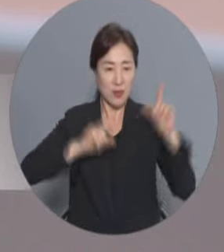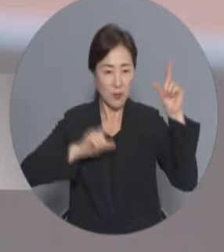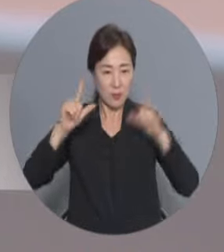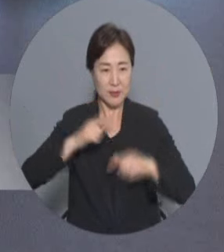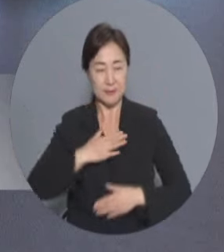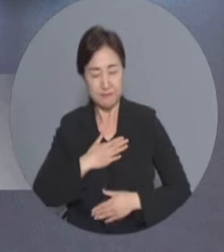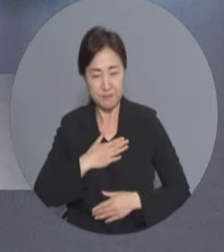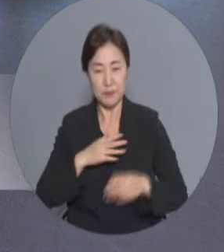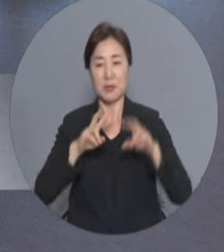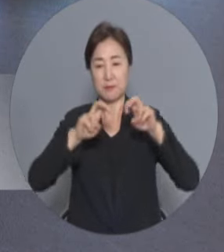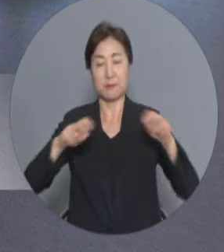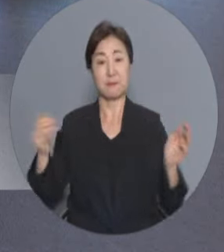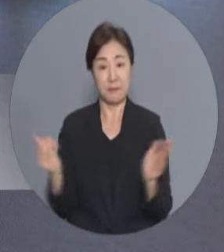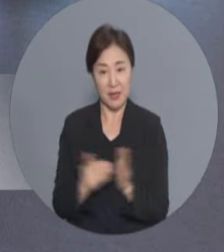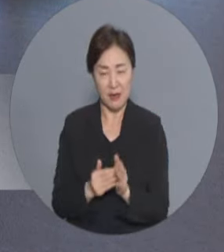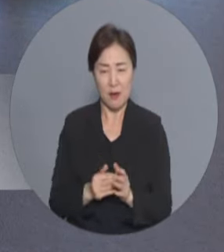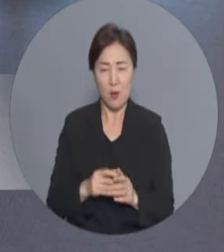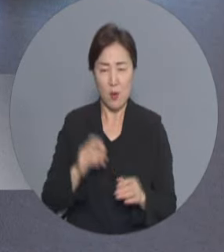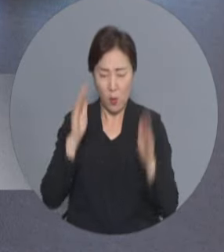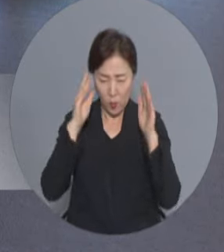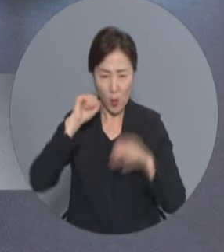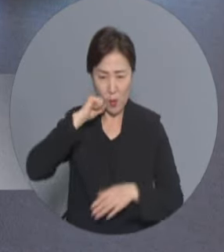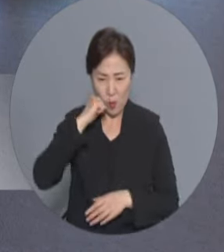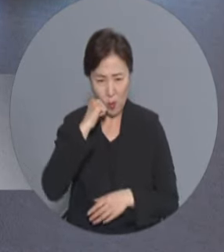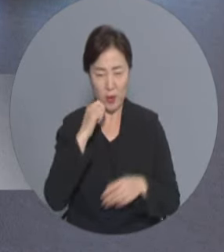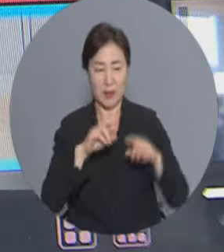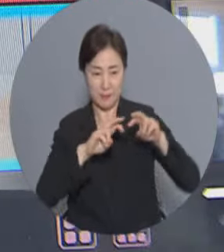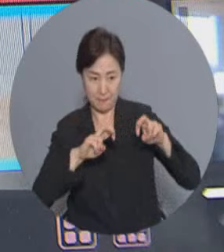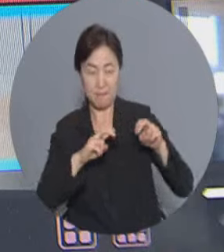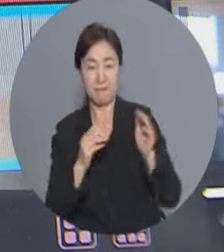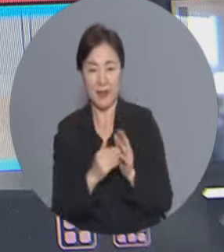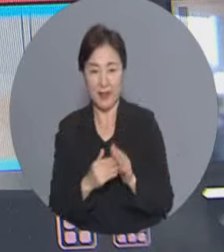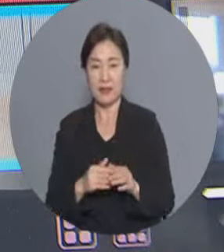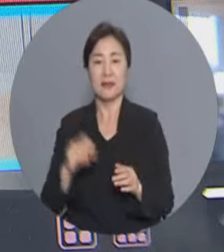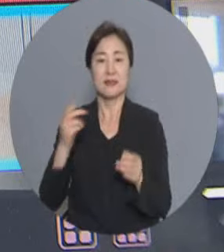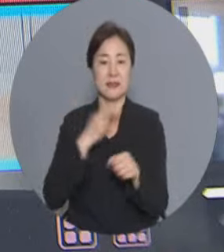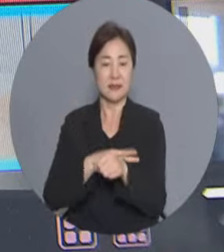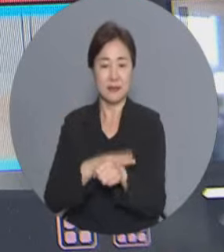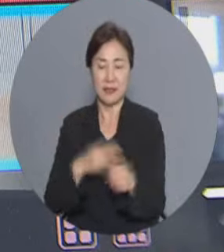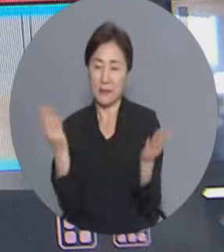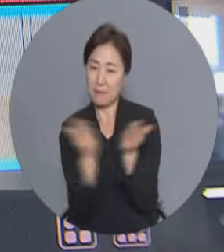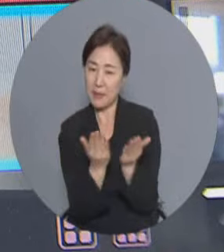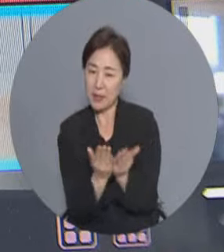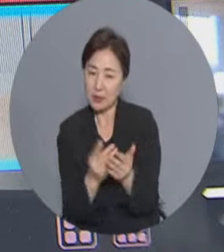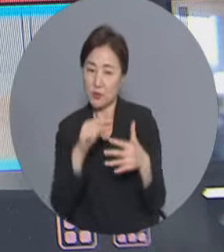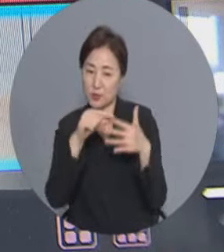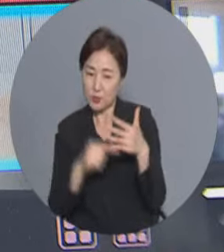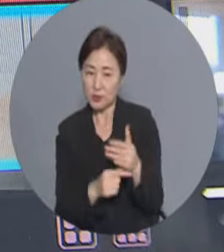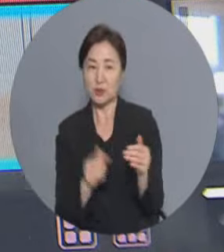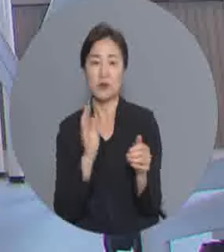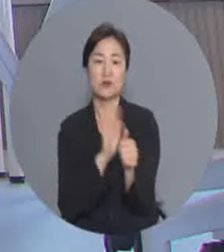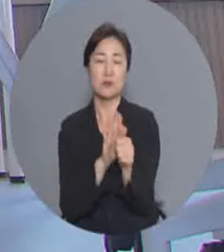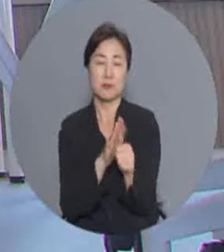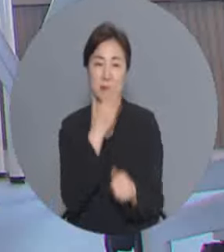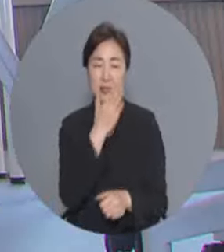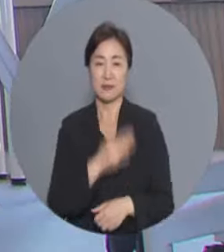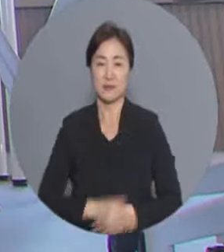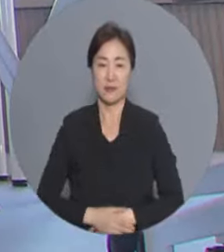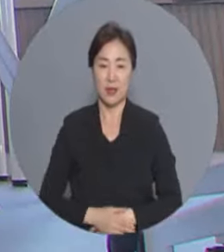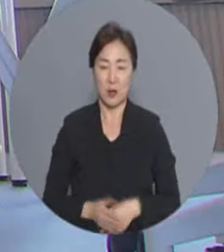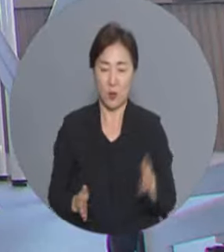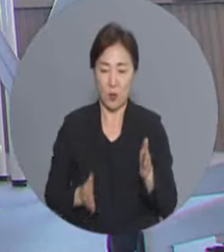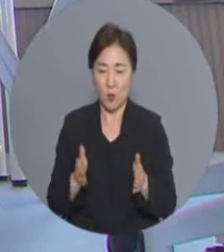분석합니다. 수업에 어려움을 느낀다고 판단되면 교사가 맞춤형 학습 지원을 할 수 있습니다.